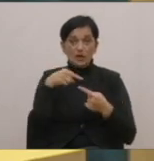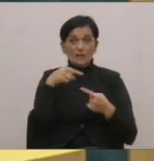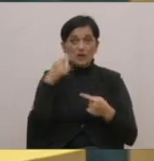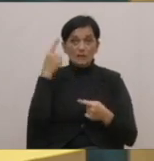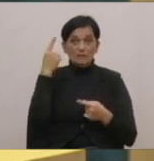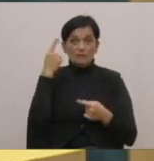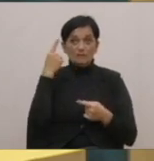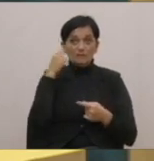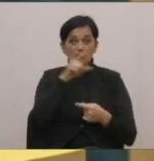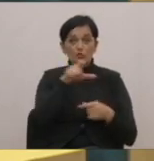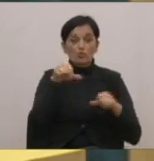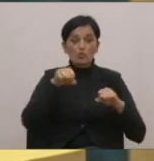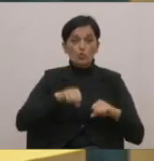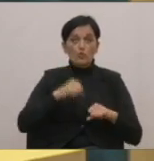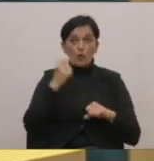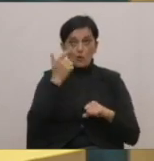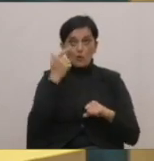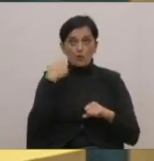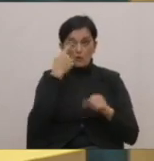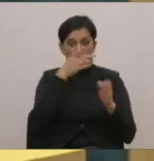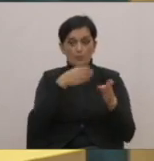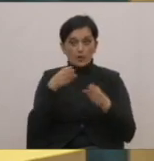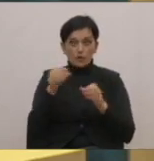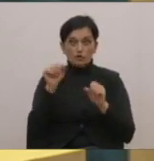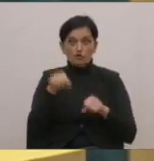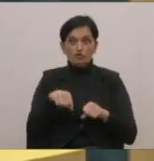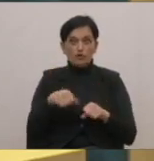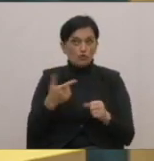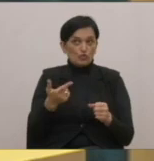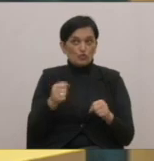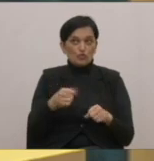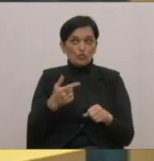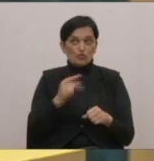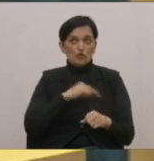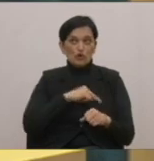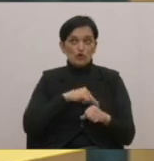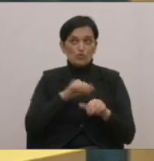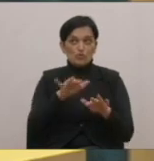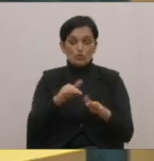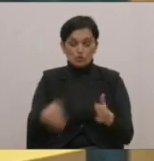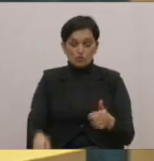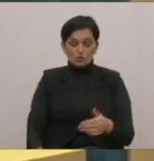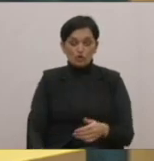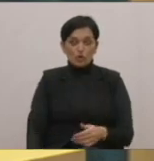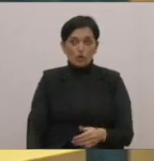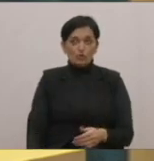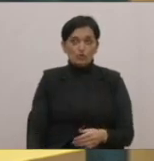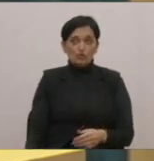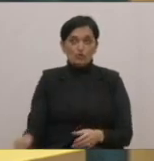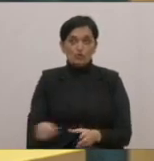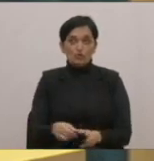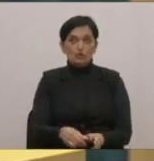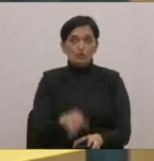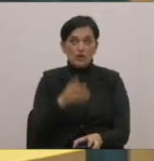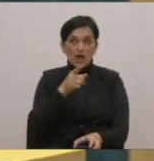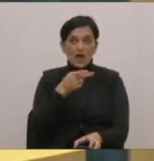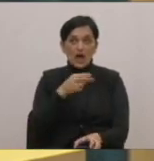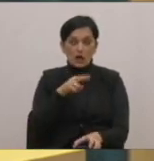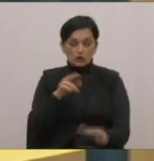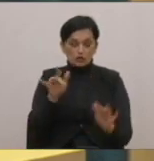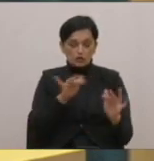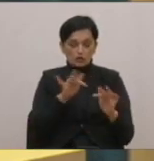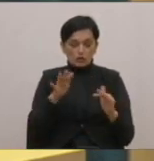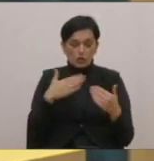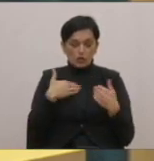ინიციატივის უფლებამოსილების მქონე პირს შეუძლია რომ ბუნებრივია იმუშაოს და ეს პროცესი მე როგორც გითხარით ჩემს